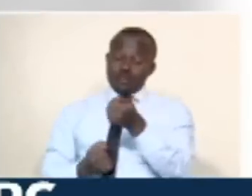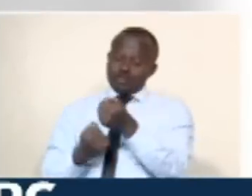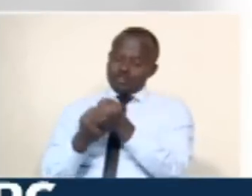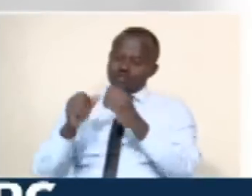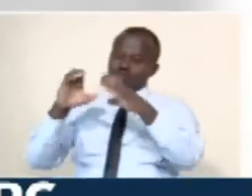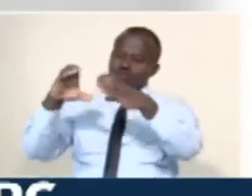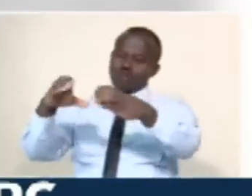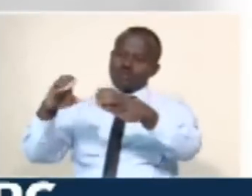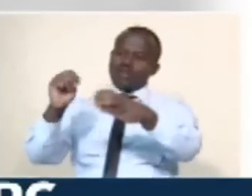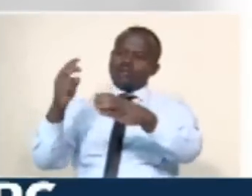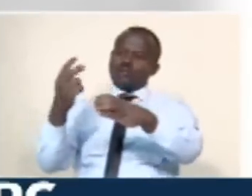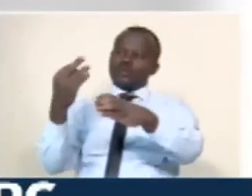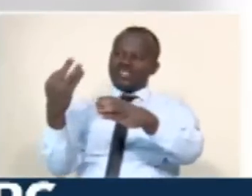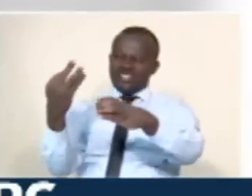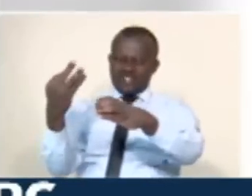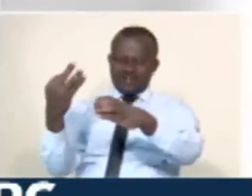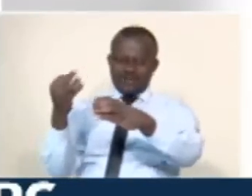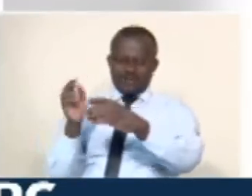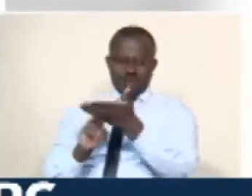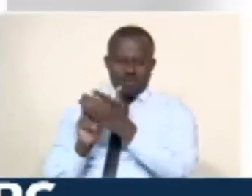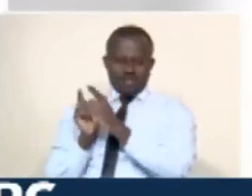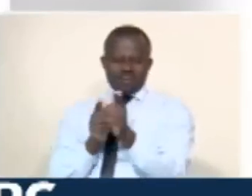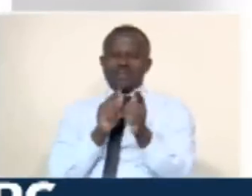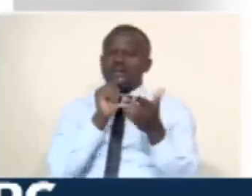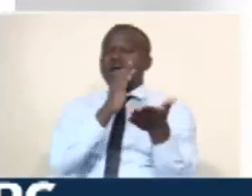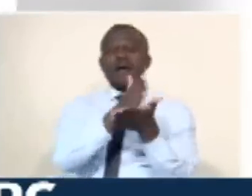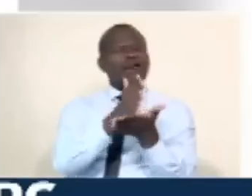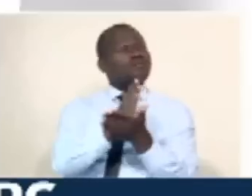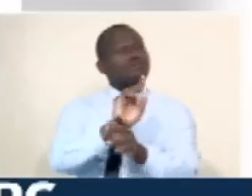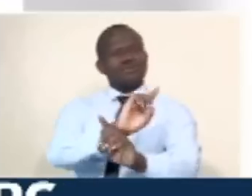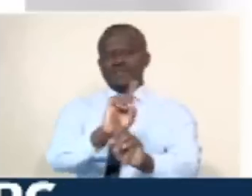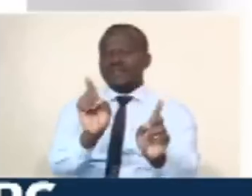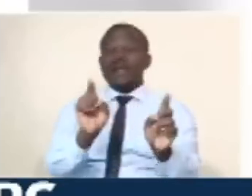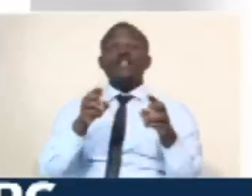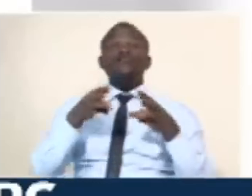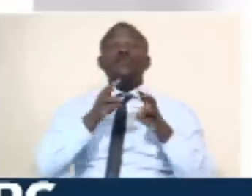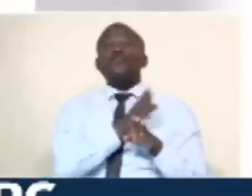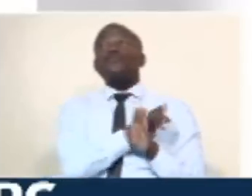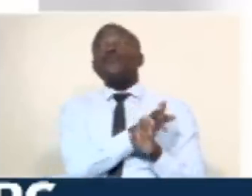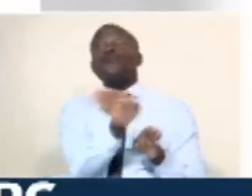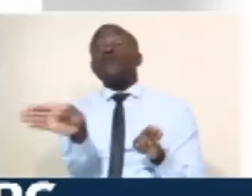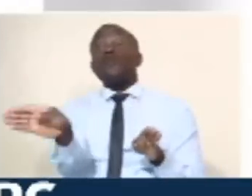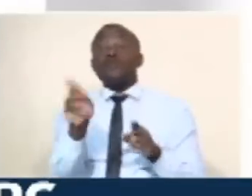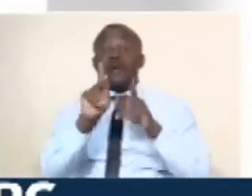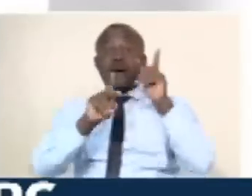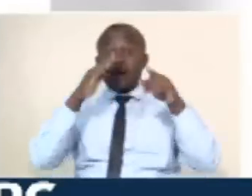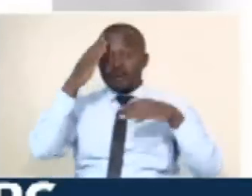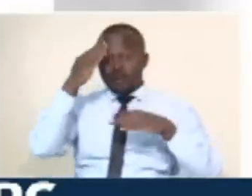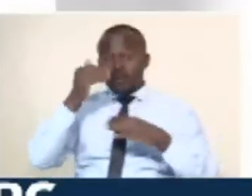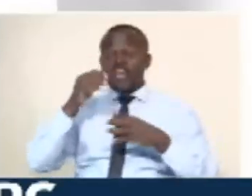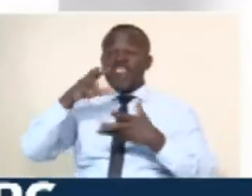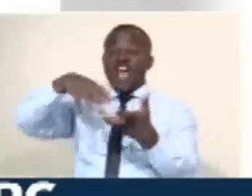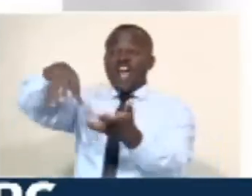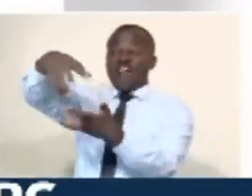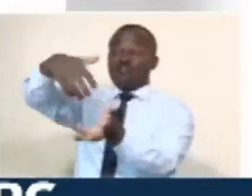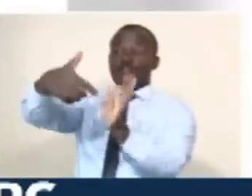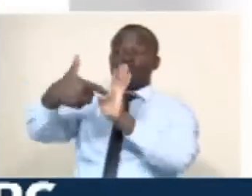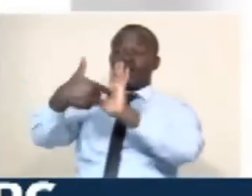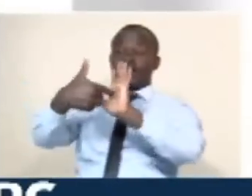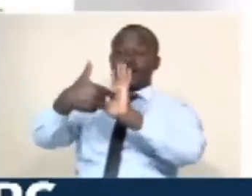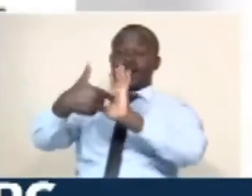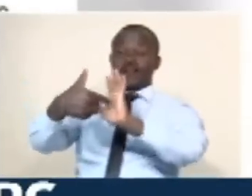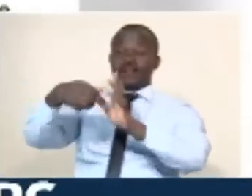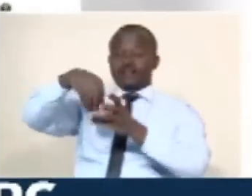intwaro w'abanyekongo w'2023 atari byo, kandi ko ari uburyo bwo kuyobya uburari ku mpamvu nyayo y'umutekano muke ukomeje kugaragara mu burasirazuba